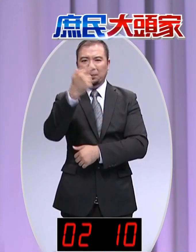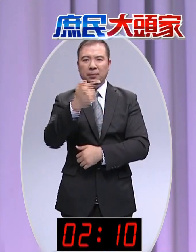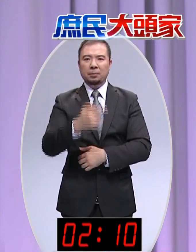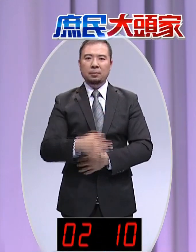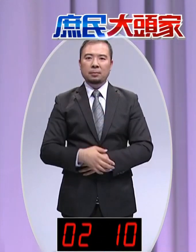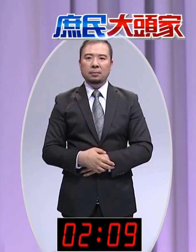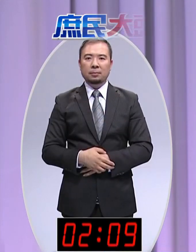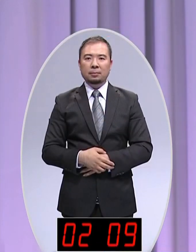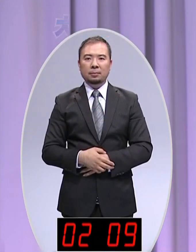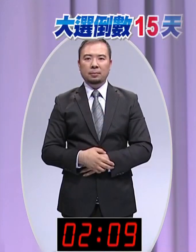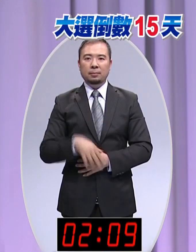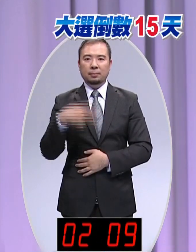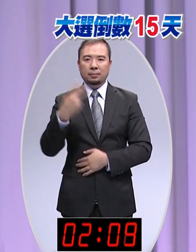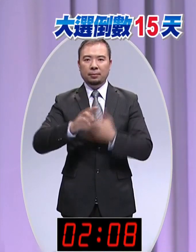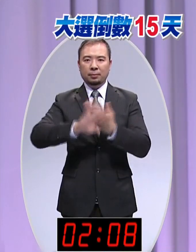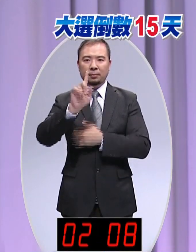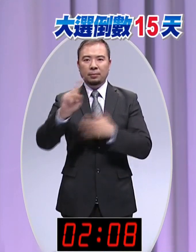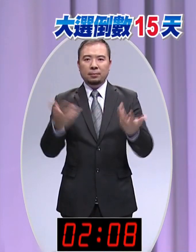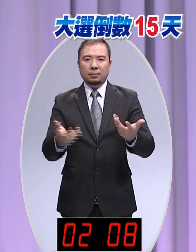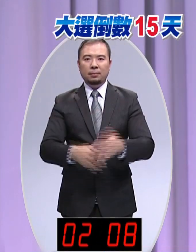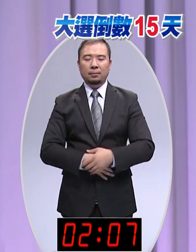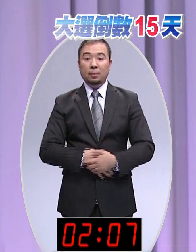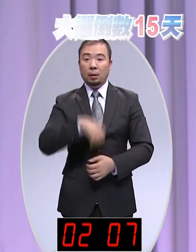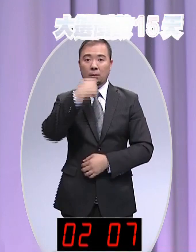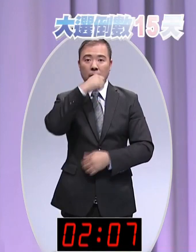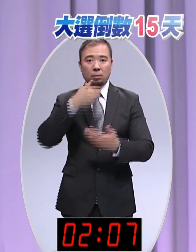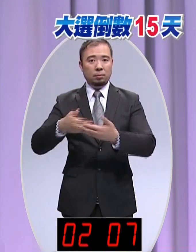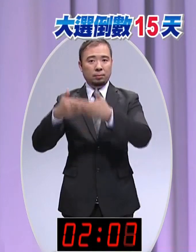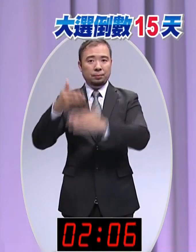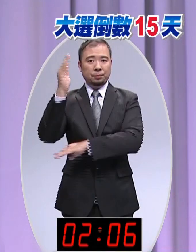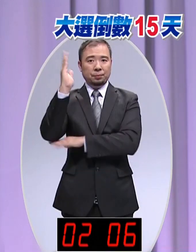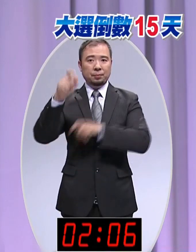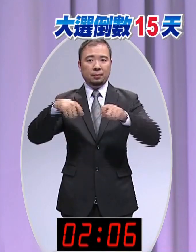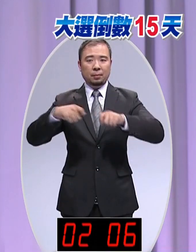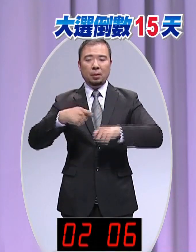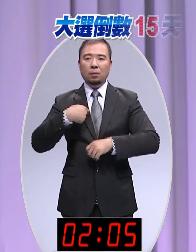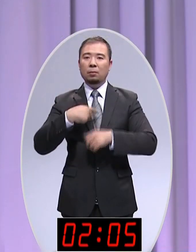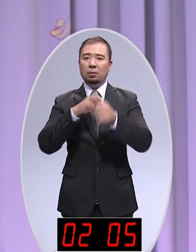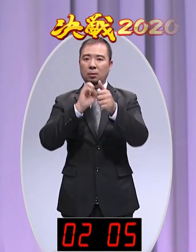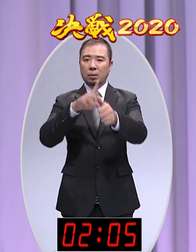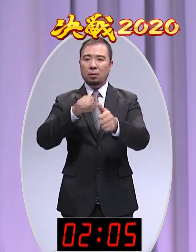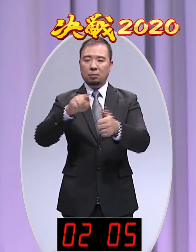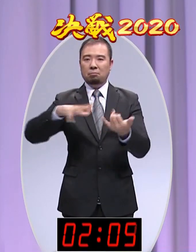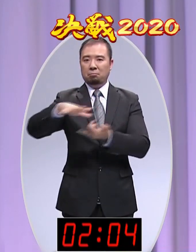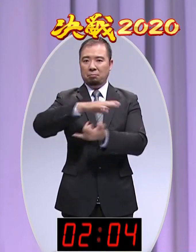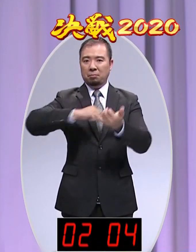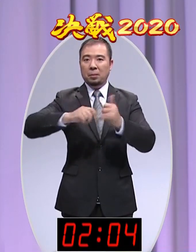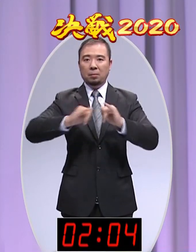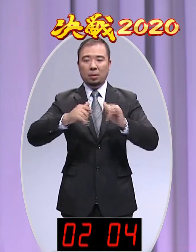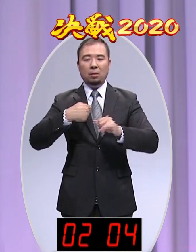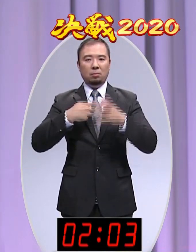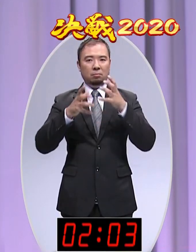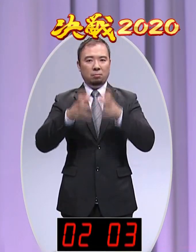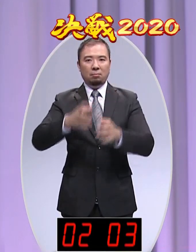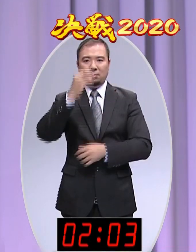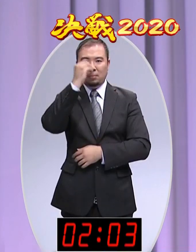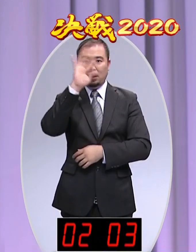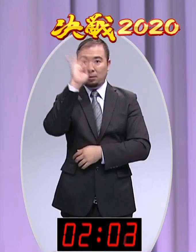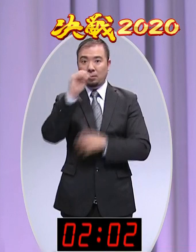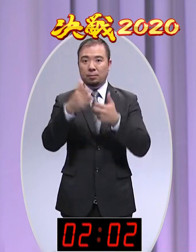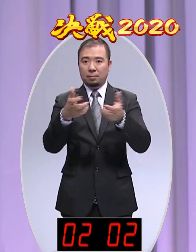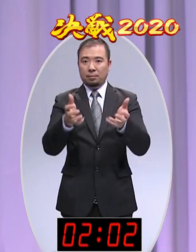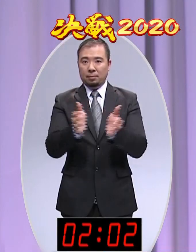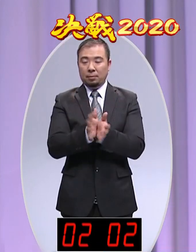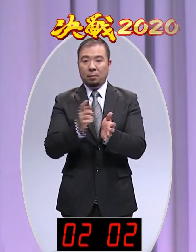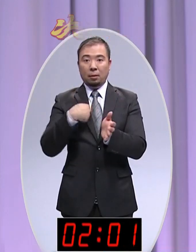另外一点，两岸政策，我再一次要跟台湾所有的好朋友报告，我要成立特侦组。两岸政策，我是根